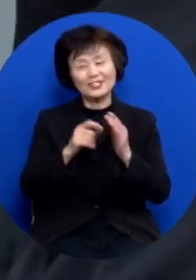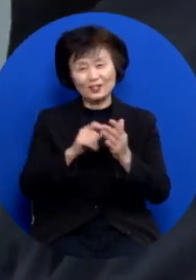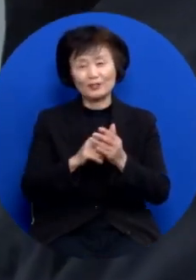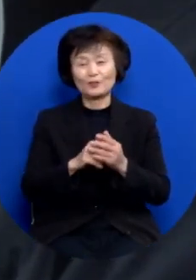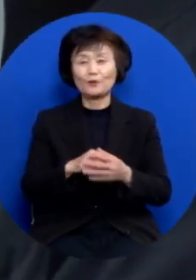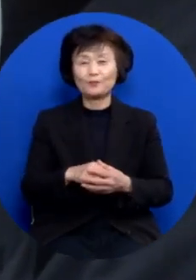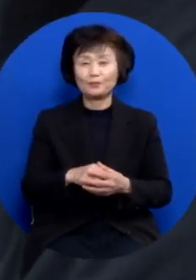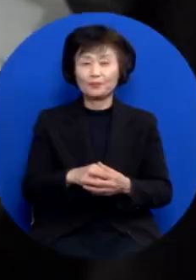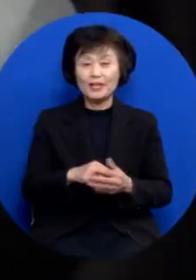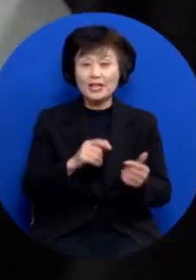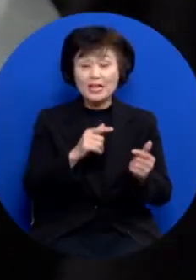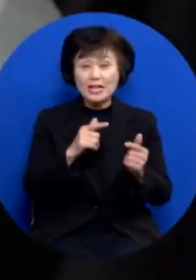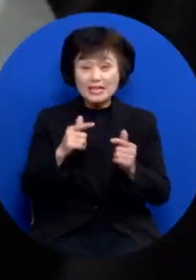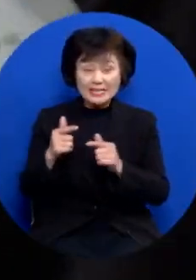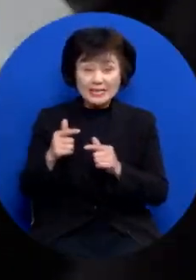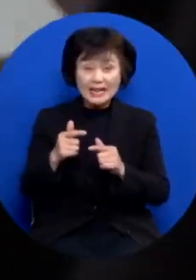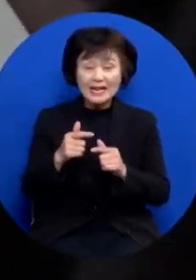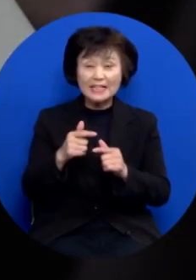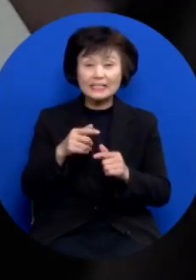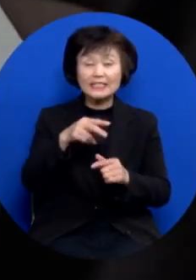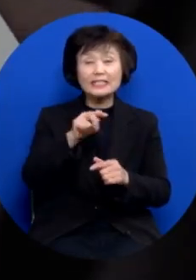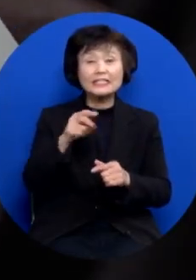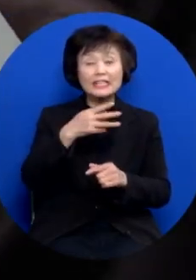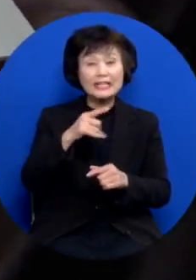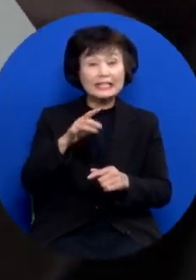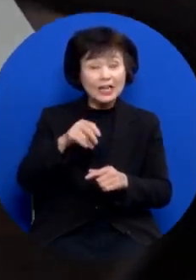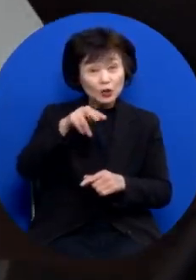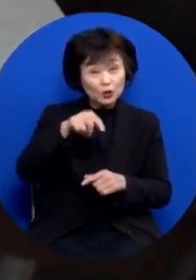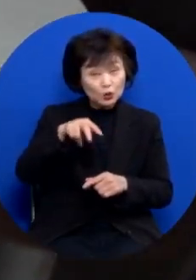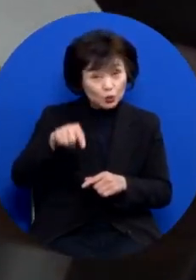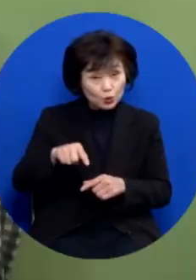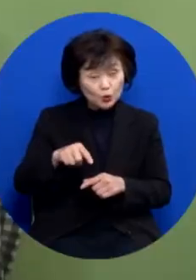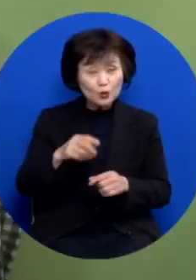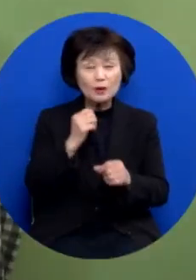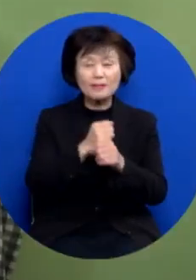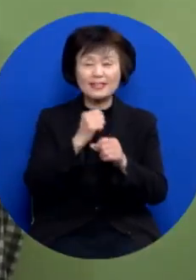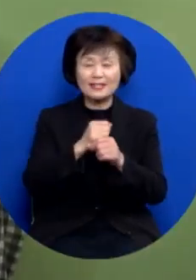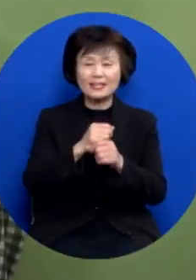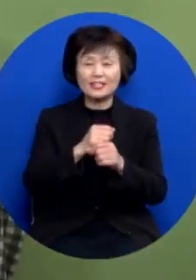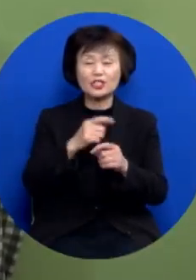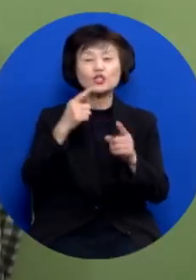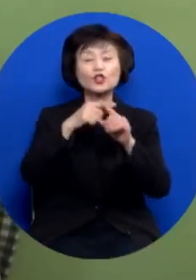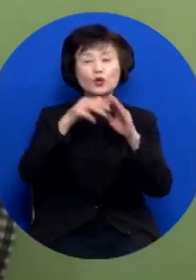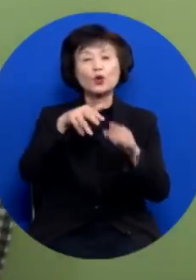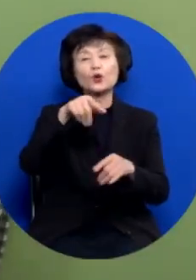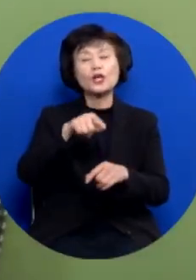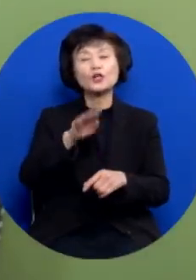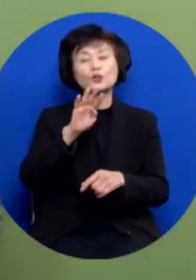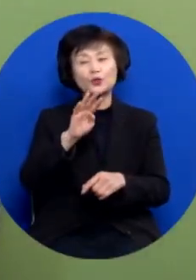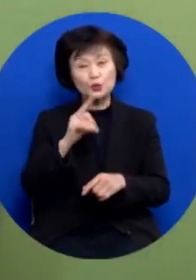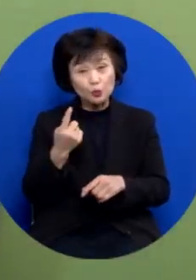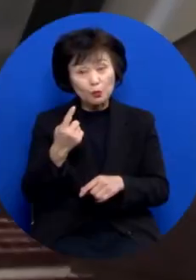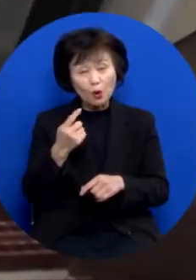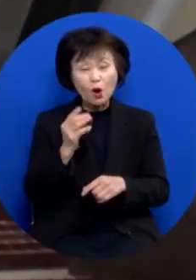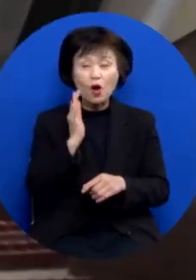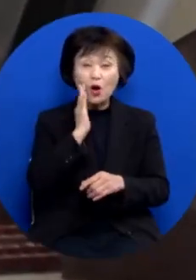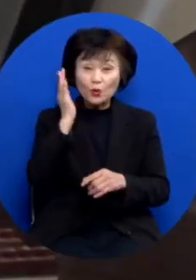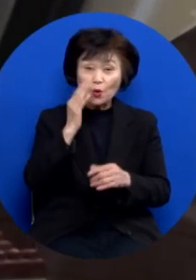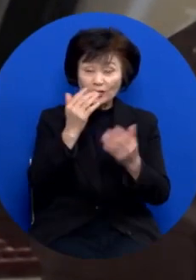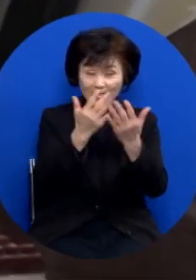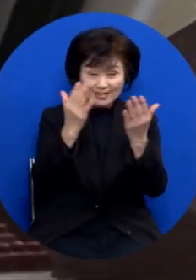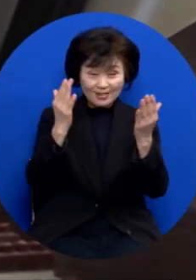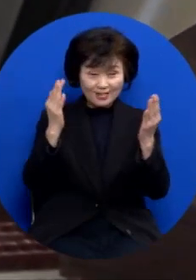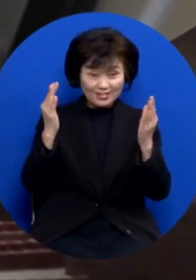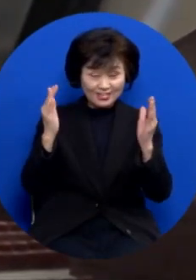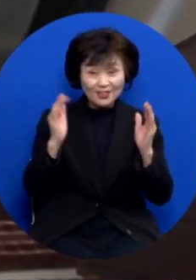사탕수수질을 활용한 교회 주보와 그 안에 적힌 지난달 전기로 나쁘네요 절기마다 진행하는 녹색 전시회는 결국